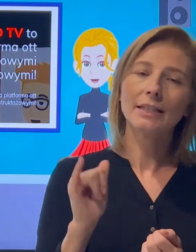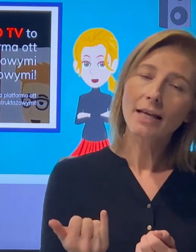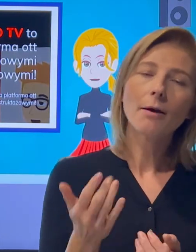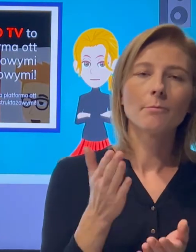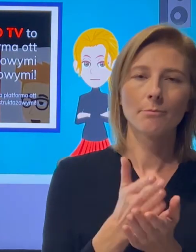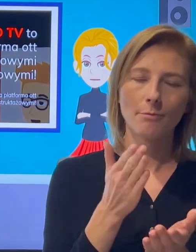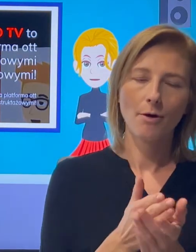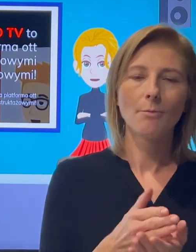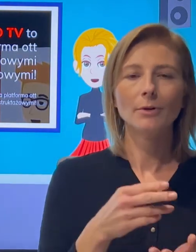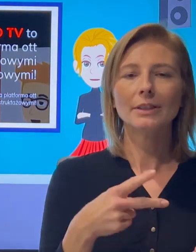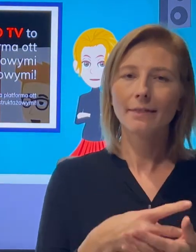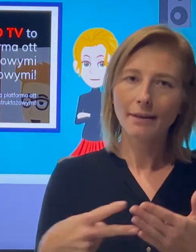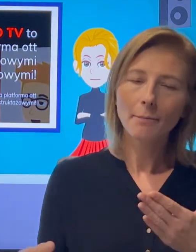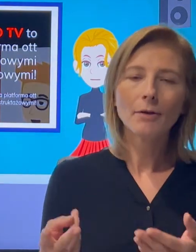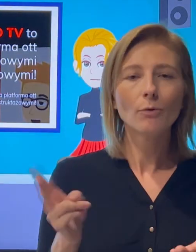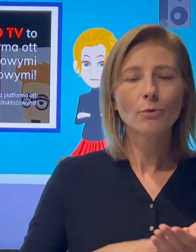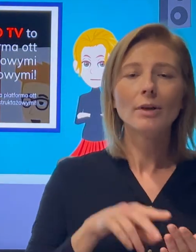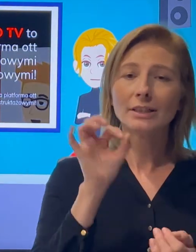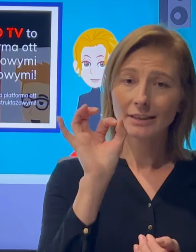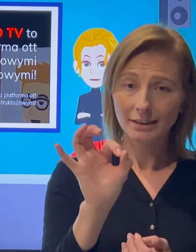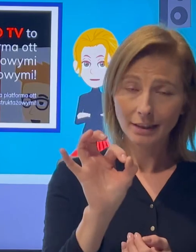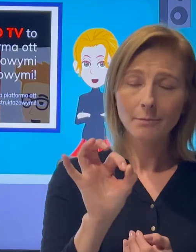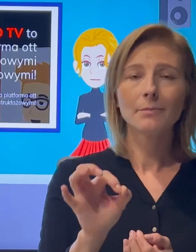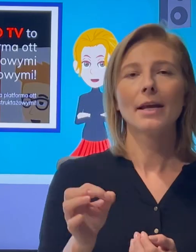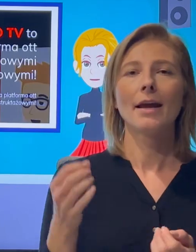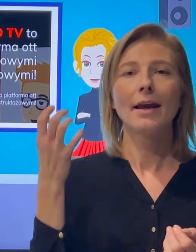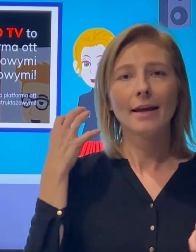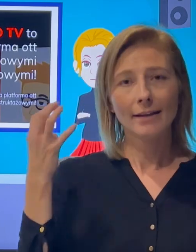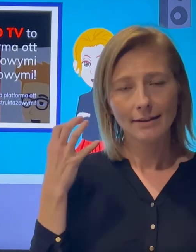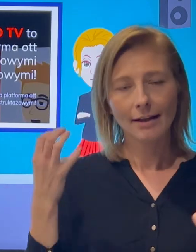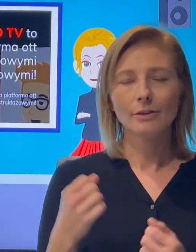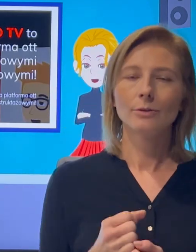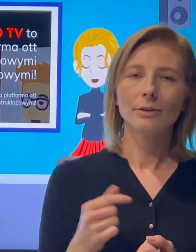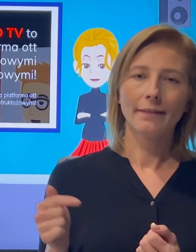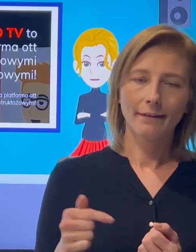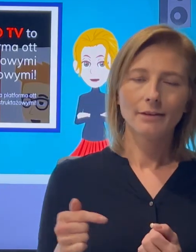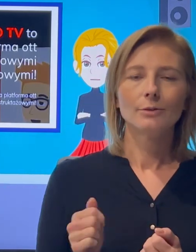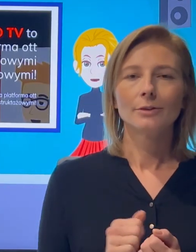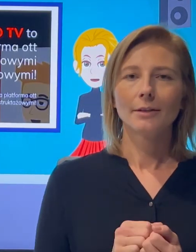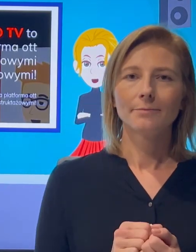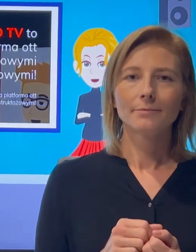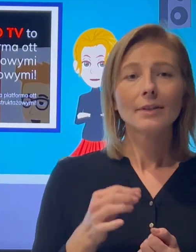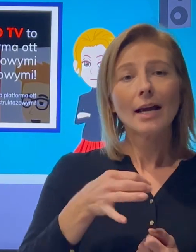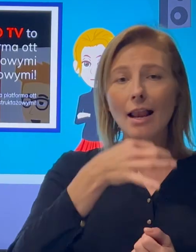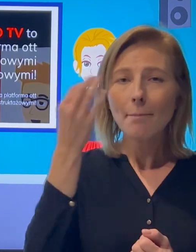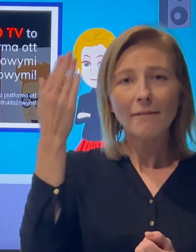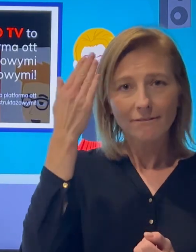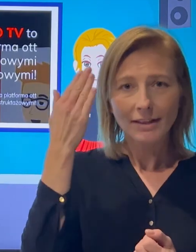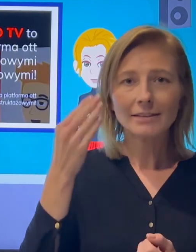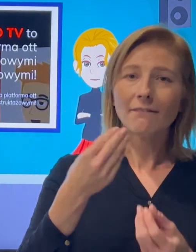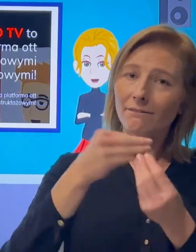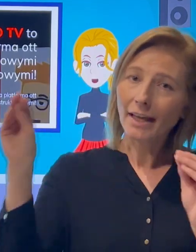platformę o tematy, które sugerujecie. Pamiętajcie, że zawsze jest lepiej wiedzieć więcej niż mniej.